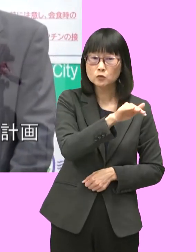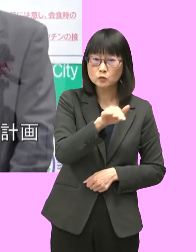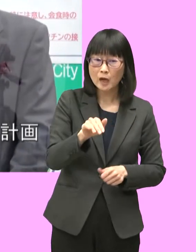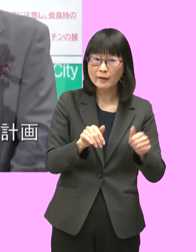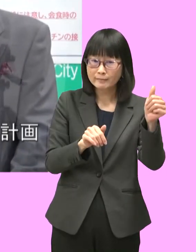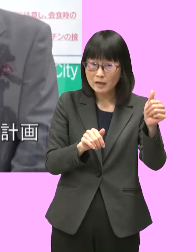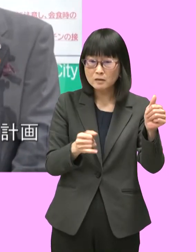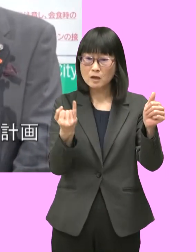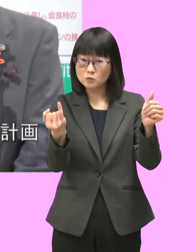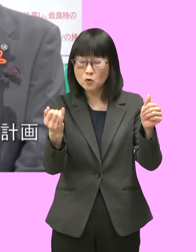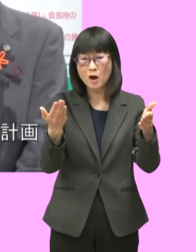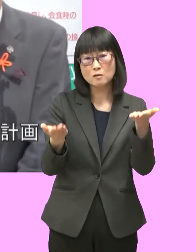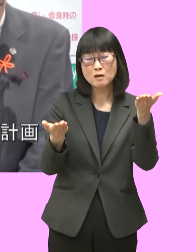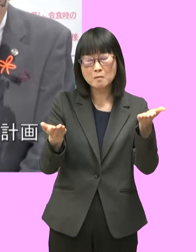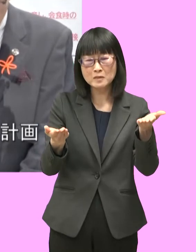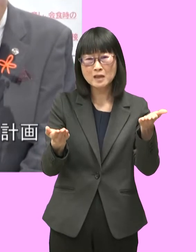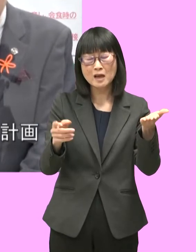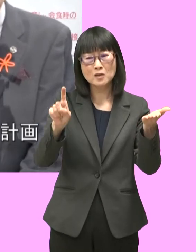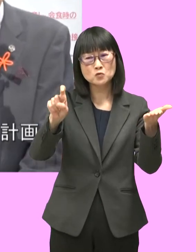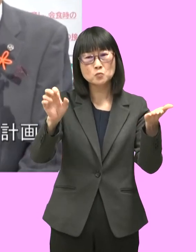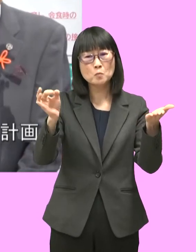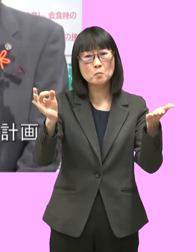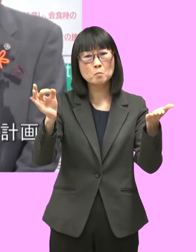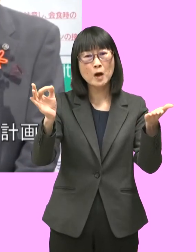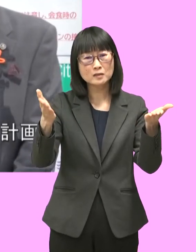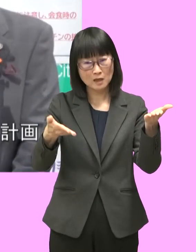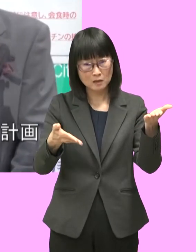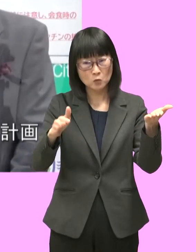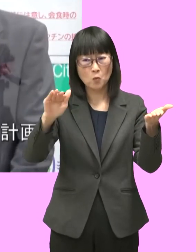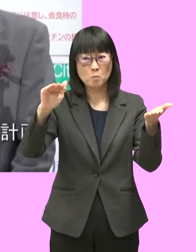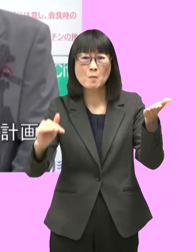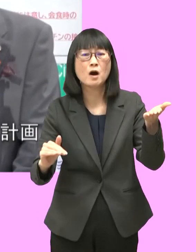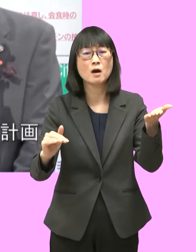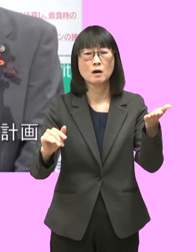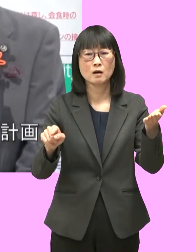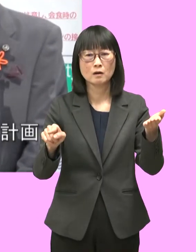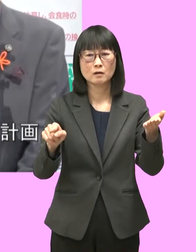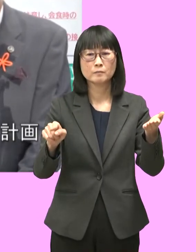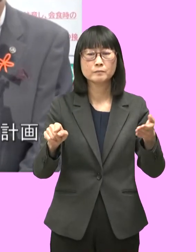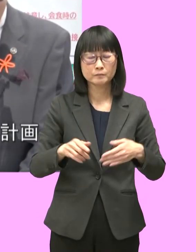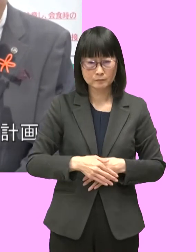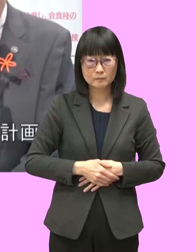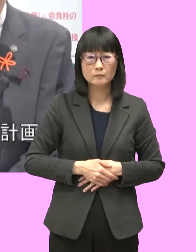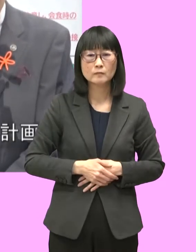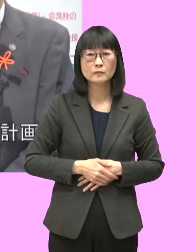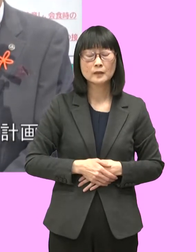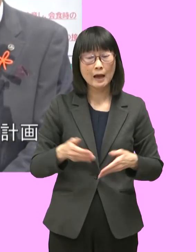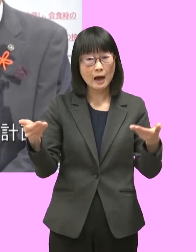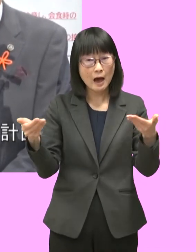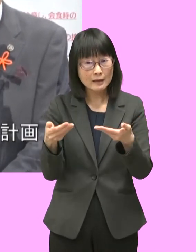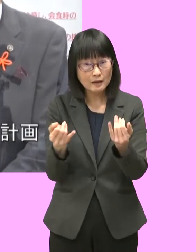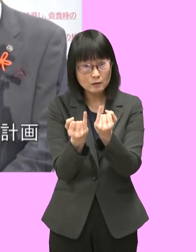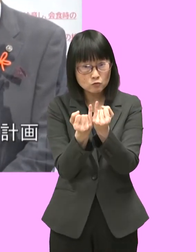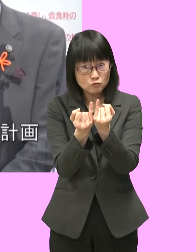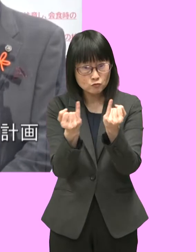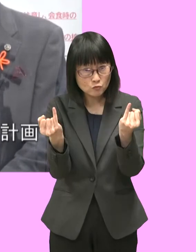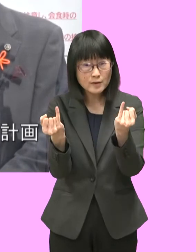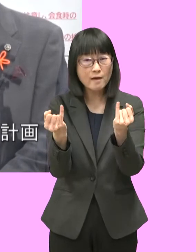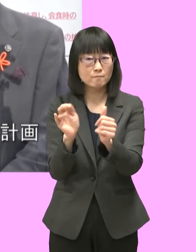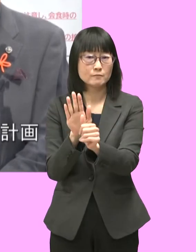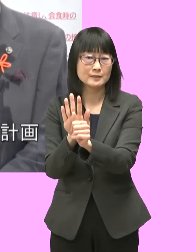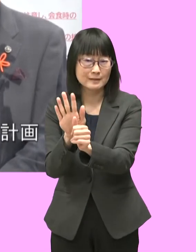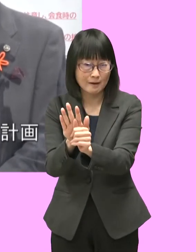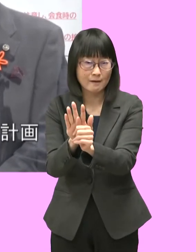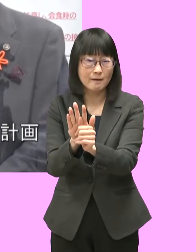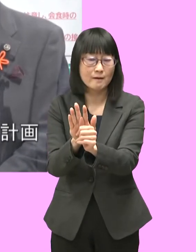では働く女性を支援をするということで、ここに重点化を置いて、産業の振興を図って